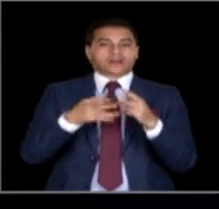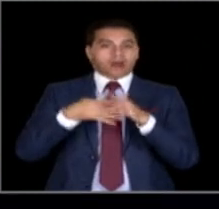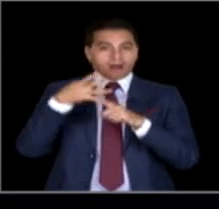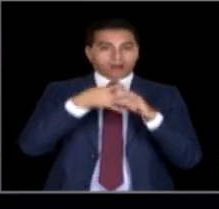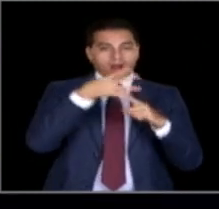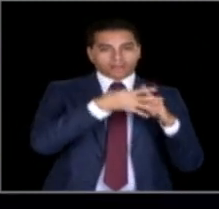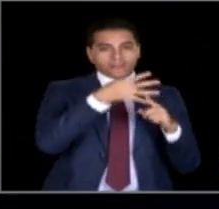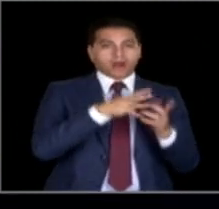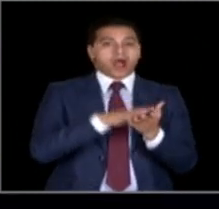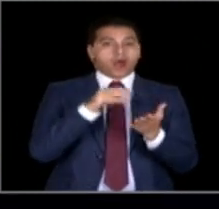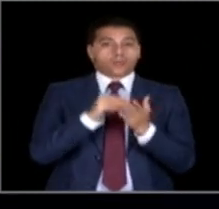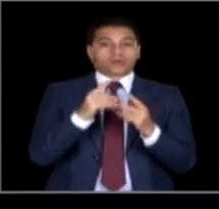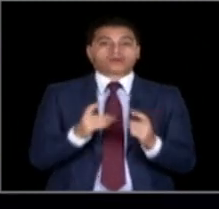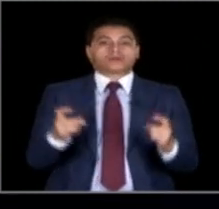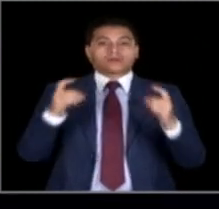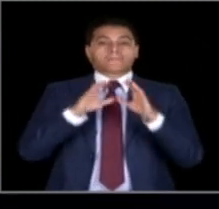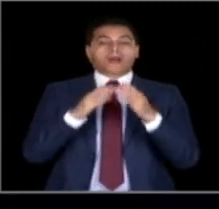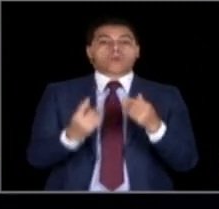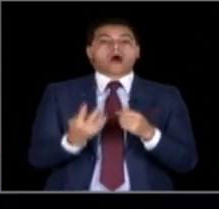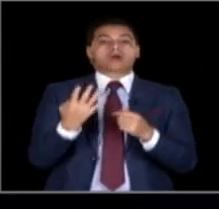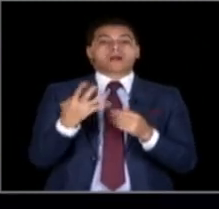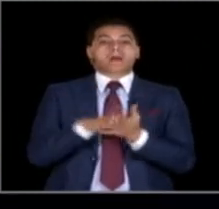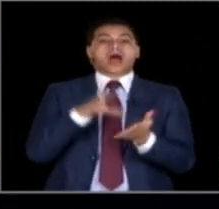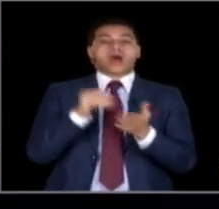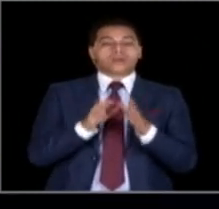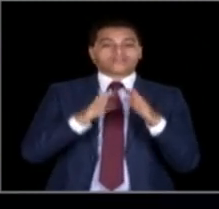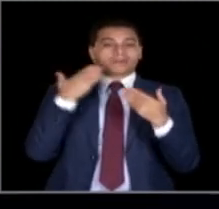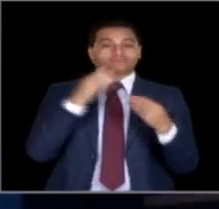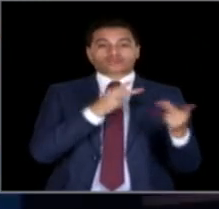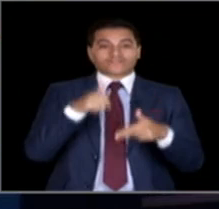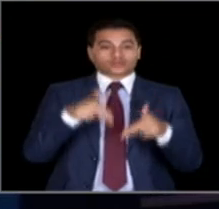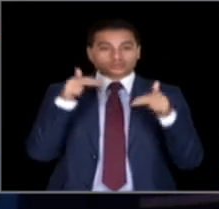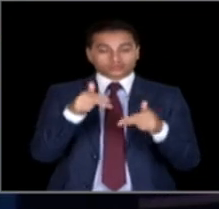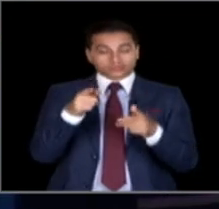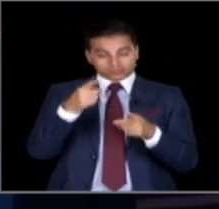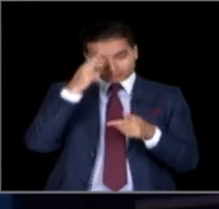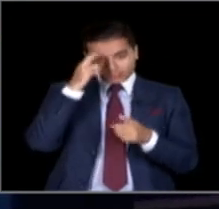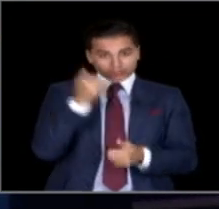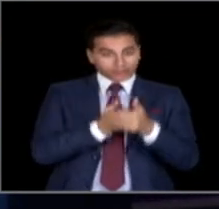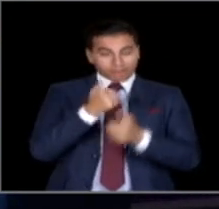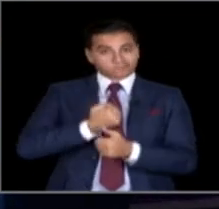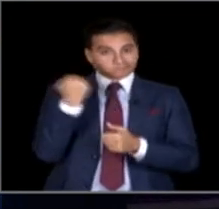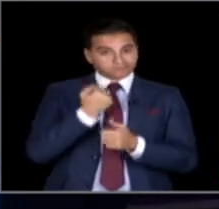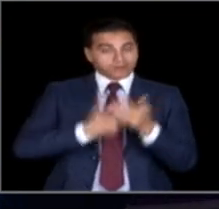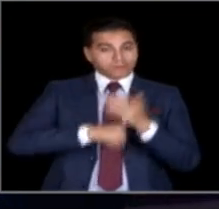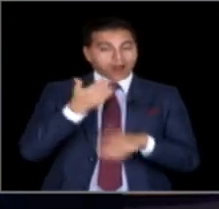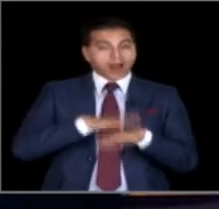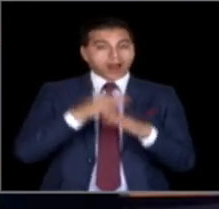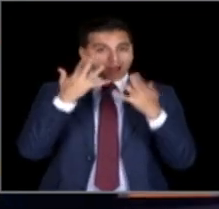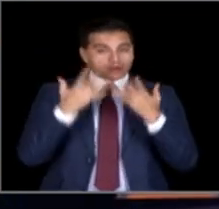أول مباراة في المجموعة الرابعة، وأول فريق مشرفنا في الاستوديو خلال التصفيات حصلوا على